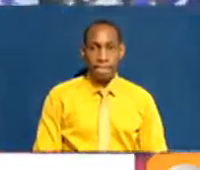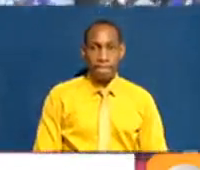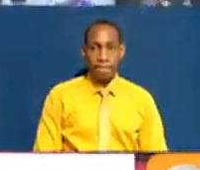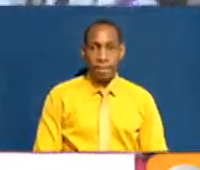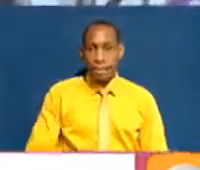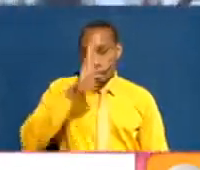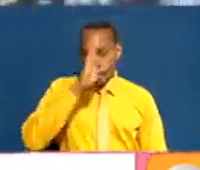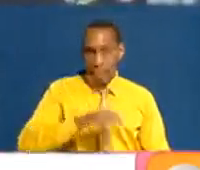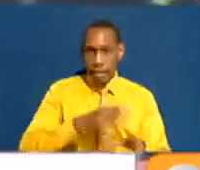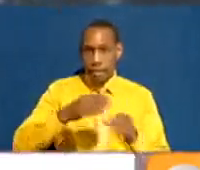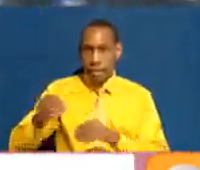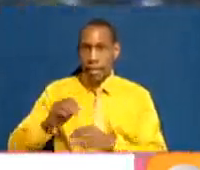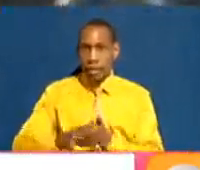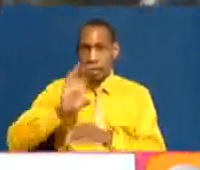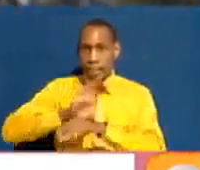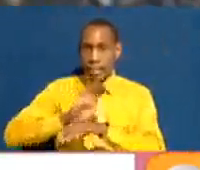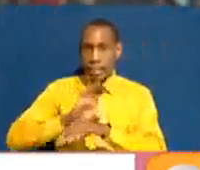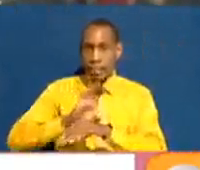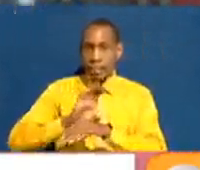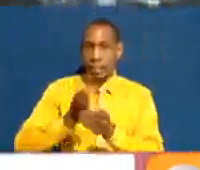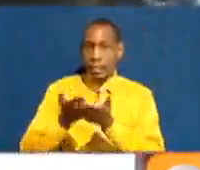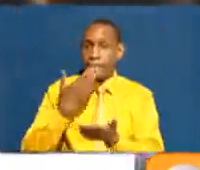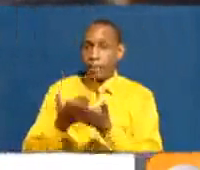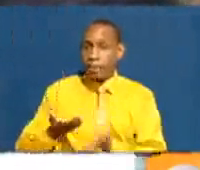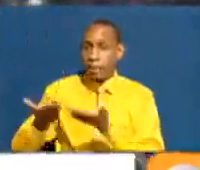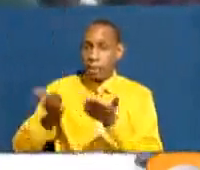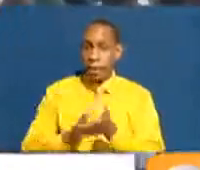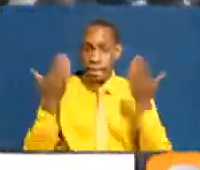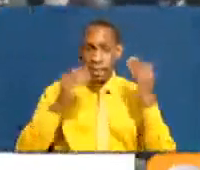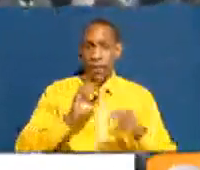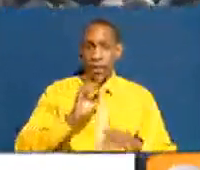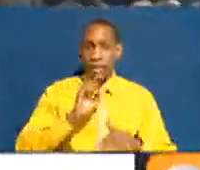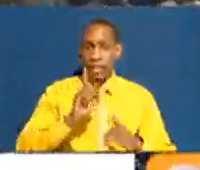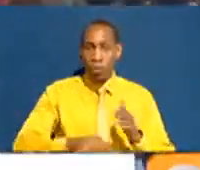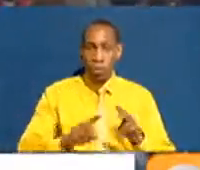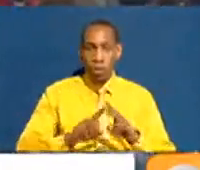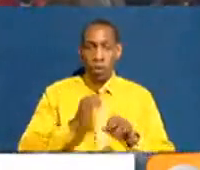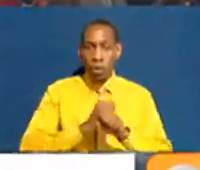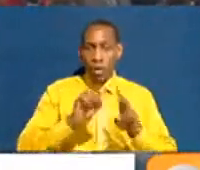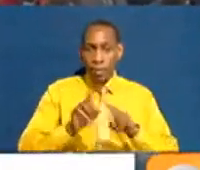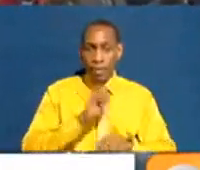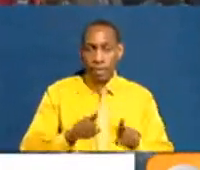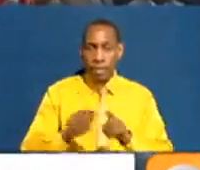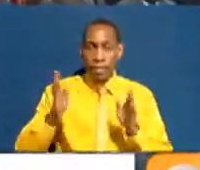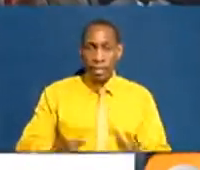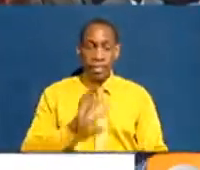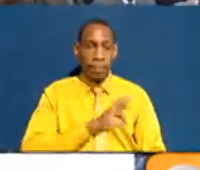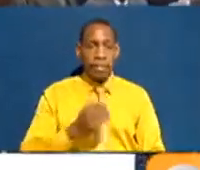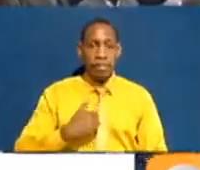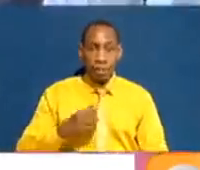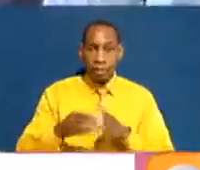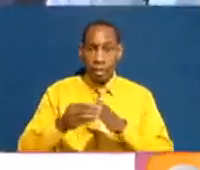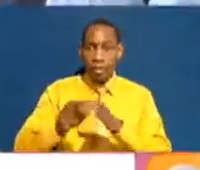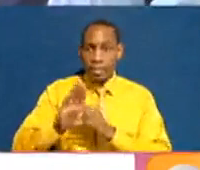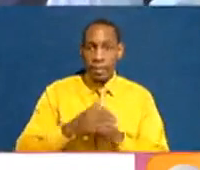Jumapili alipohudhuria ibada ya shukrani kaunti ya Meru, alisema kazi imeanza na kuwa Wakenya wataanza kuvuna matunda ya uongozi